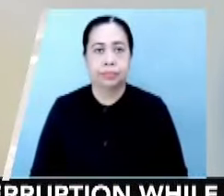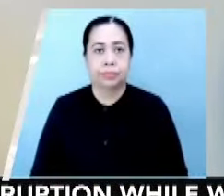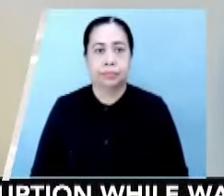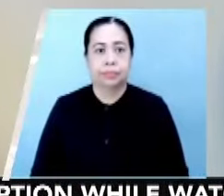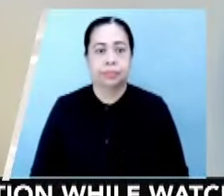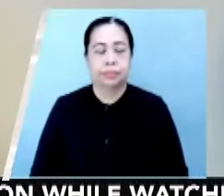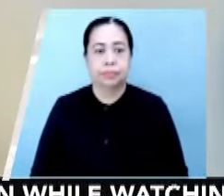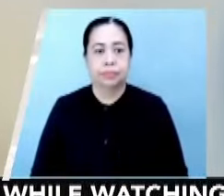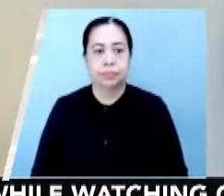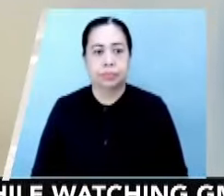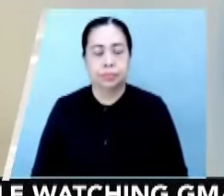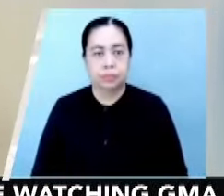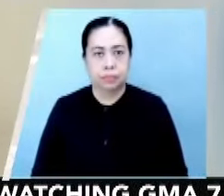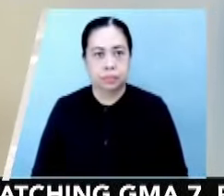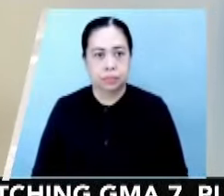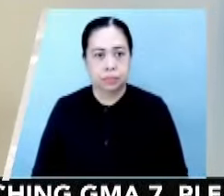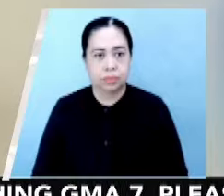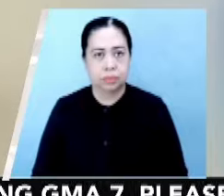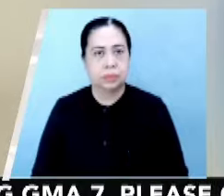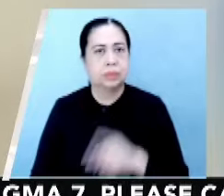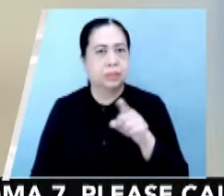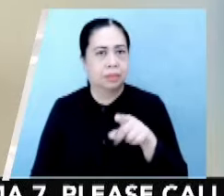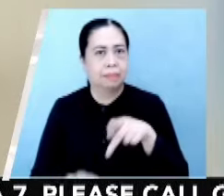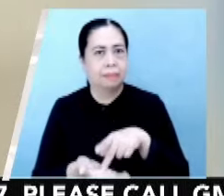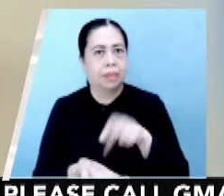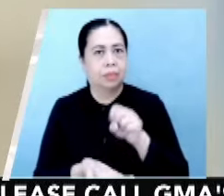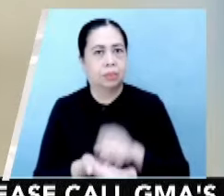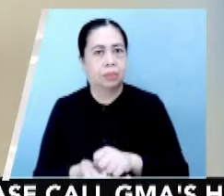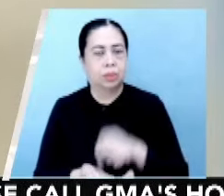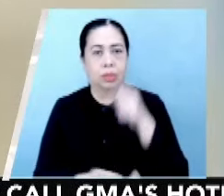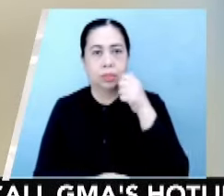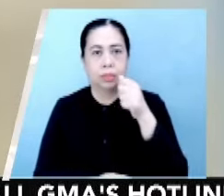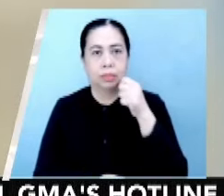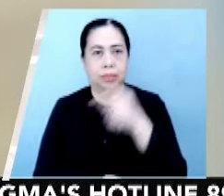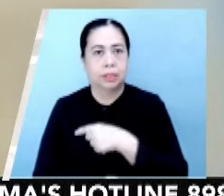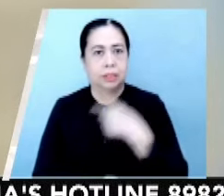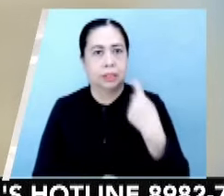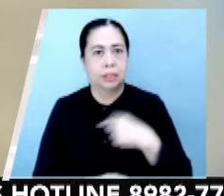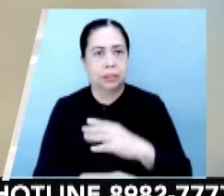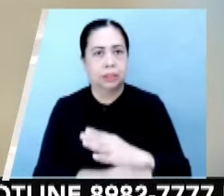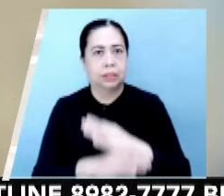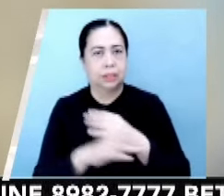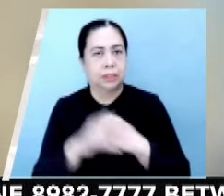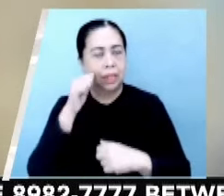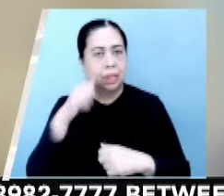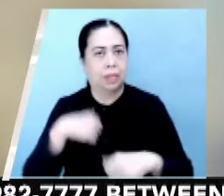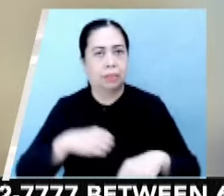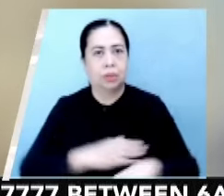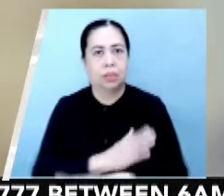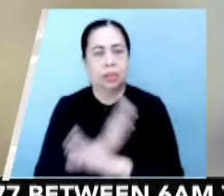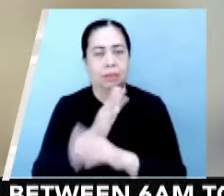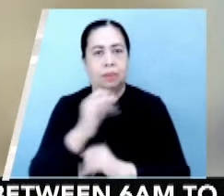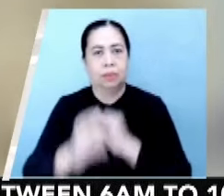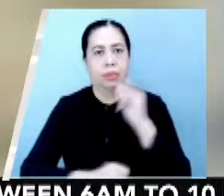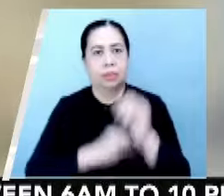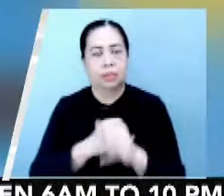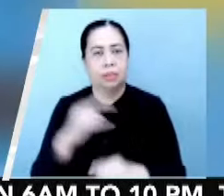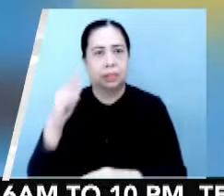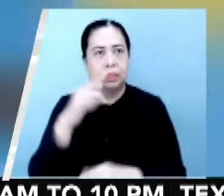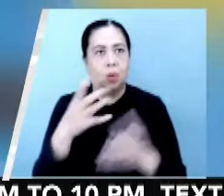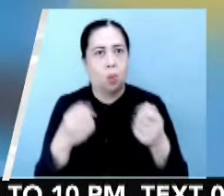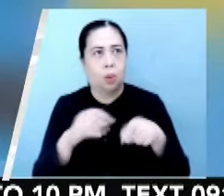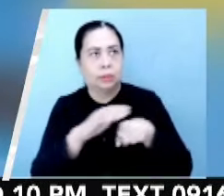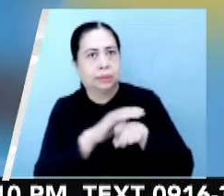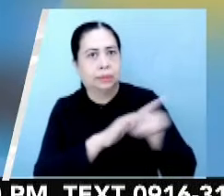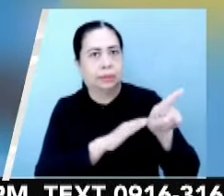Andal ito ang passport ng babaeng Chinese na Hinarang kahapon sa Davao International Airport na lalabas sana ng bansa